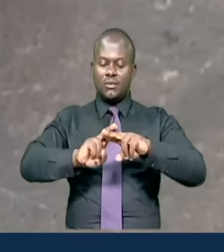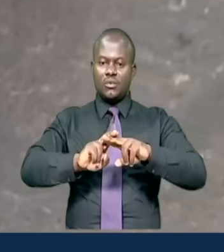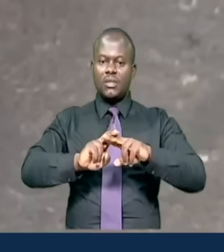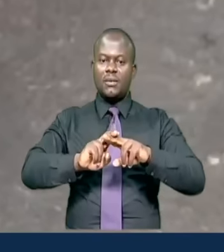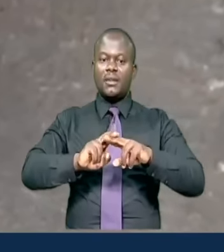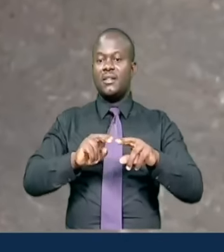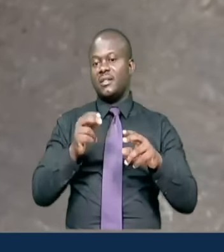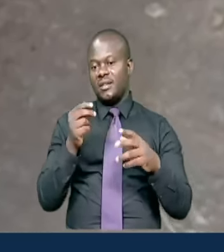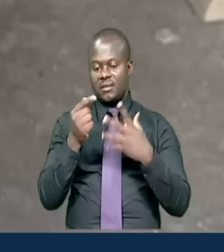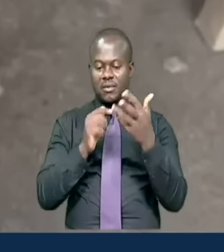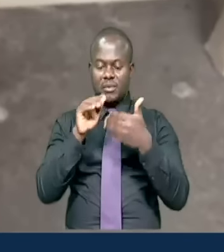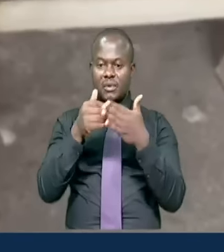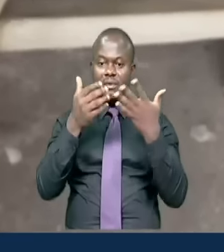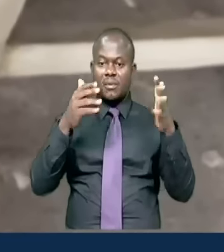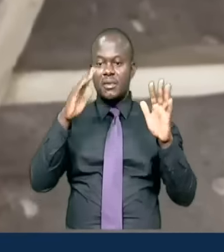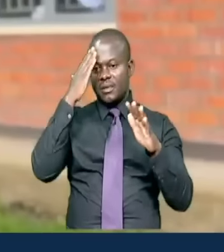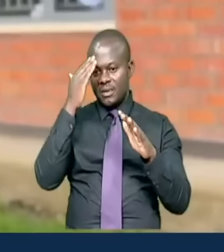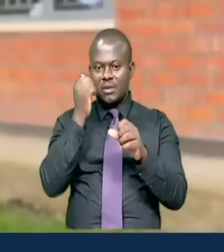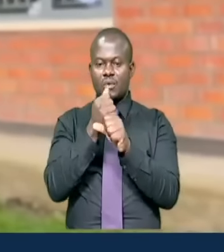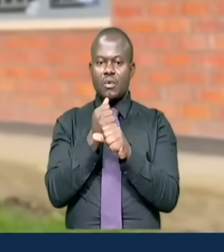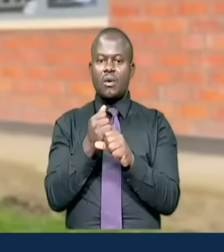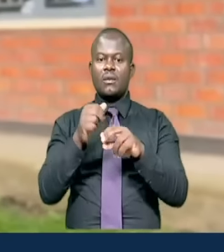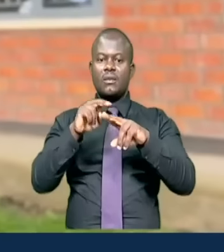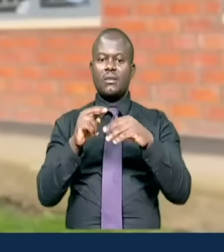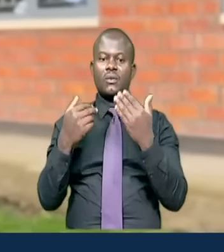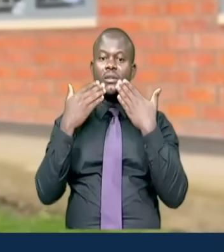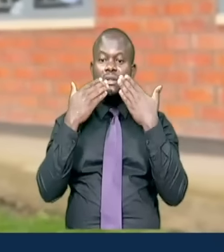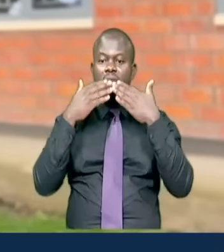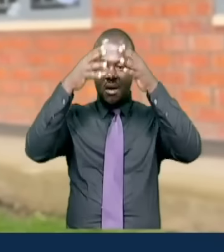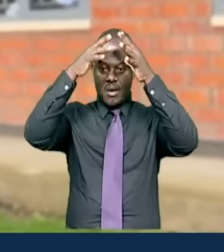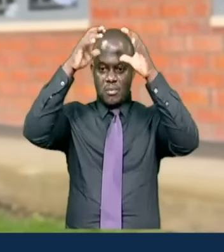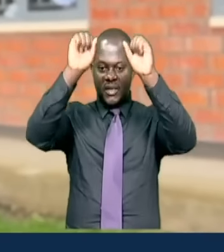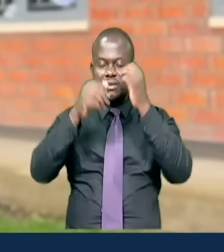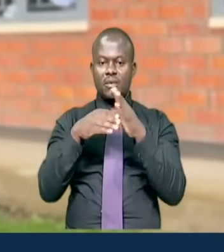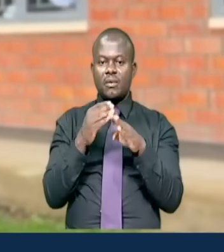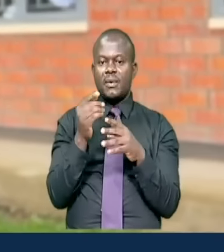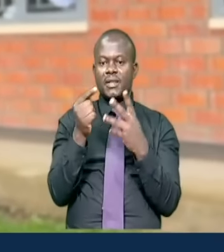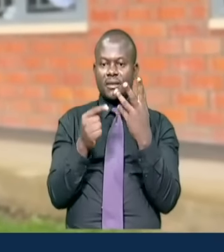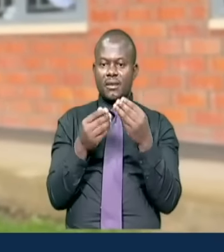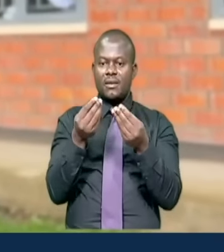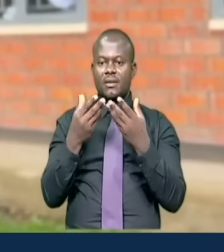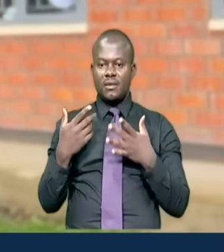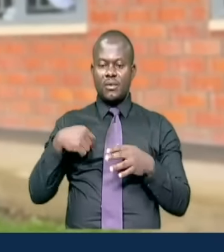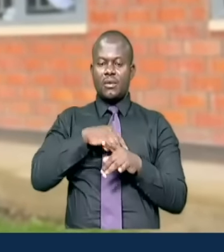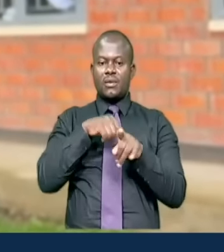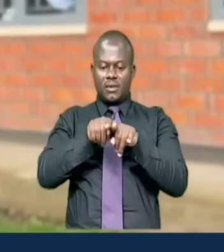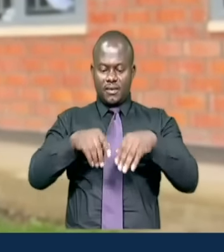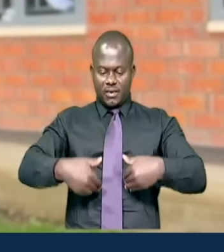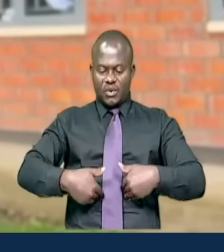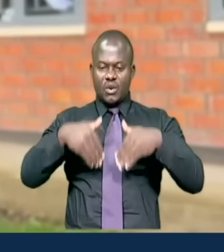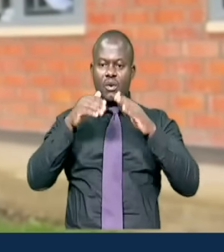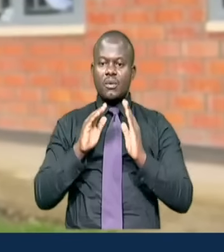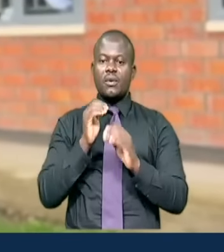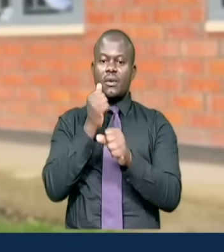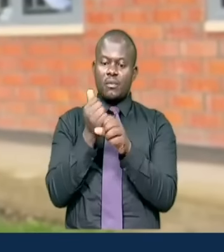twarabimenye ubu ngubu bagiye kutwigisha gukora n'amasheze turashima Perezida wubatse aka gakiriro akaduhereza nkatwe urubyiruko imyuga